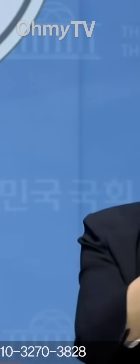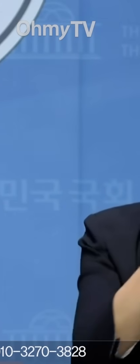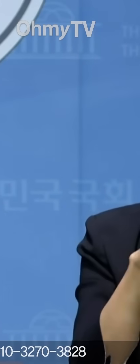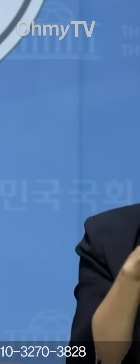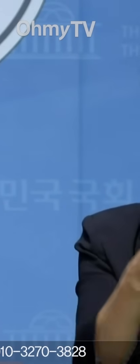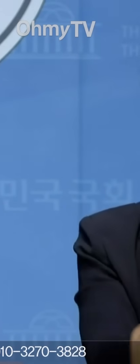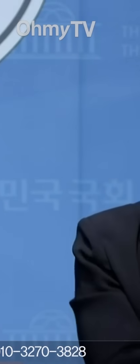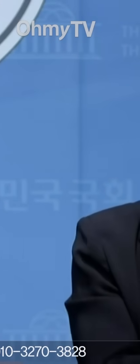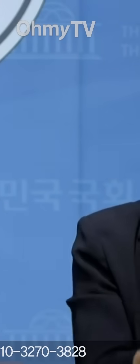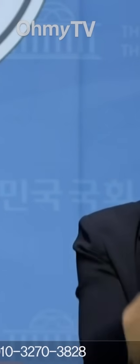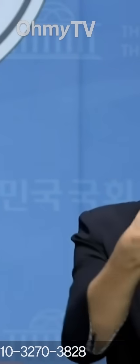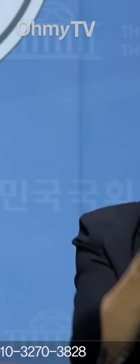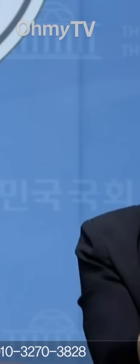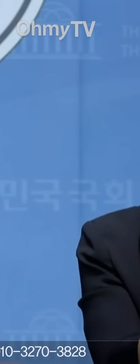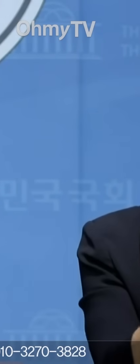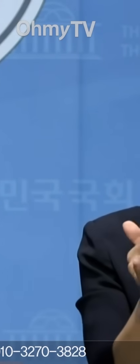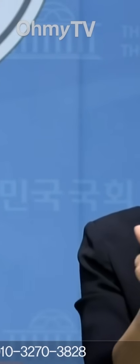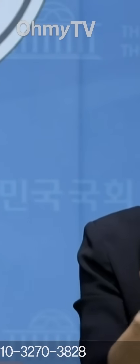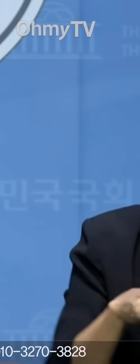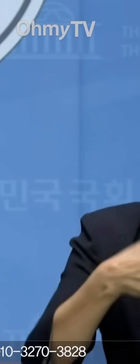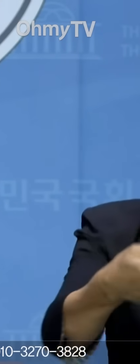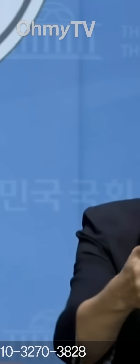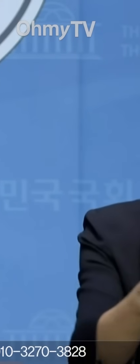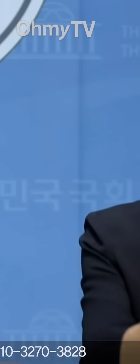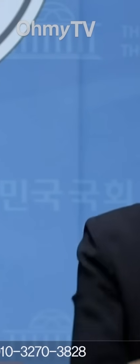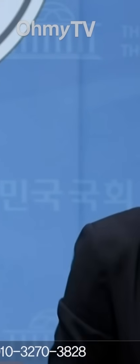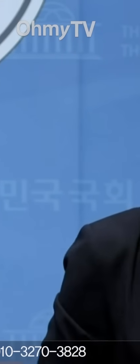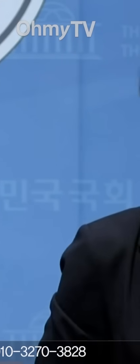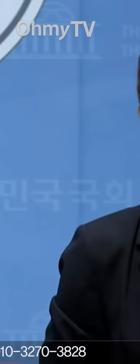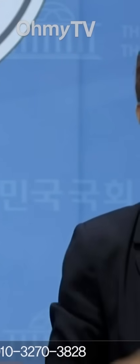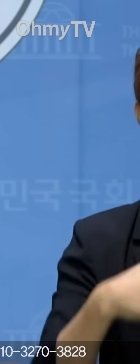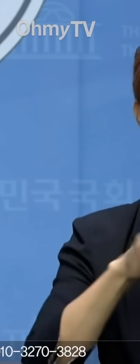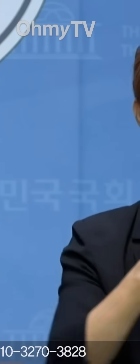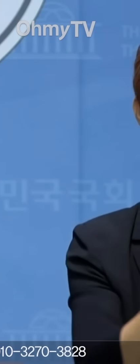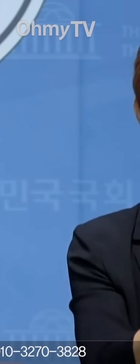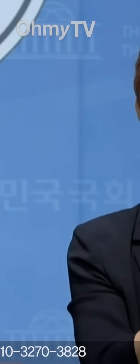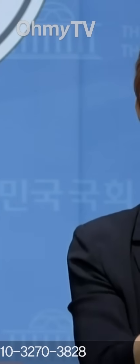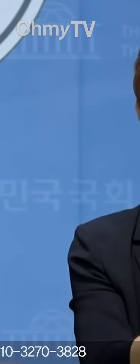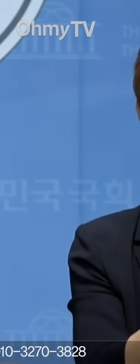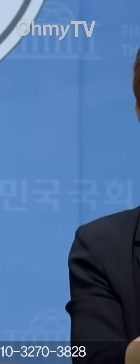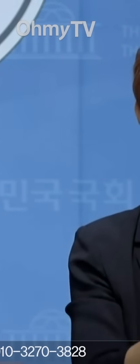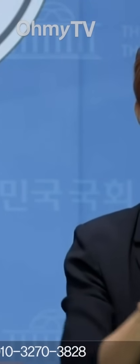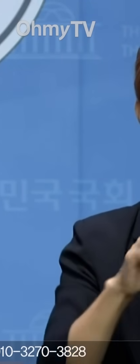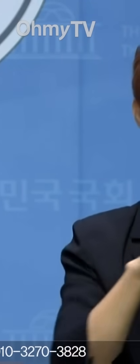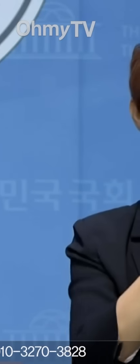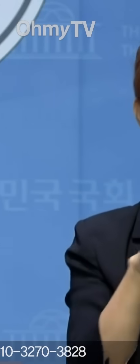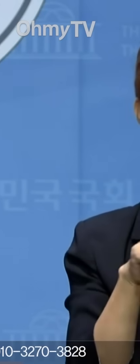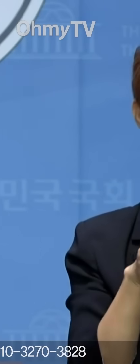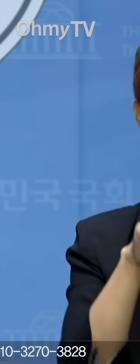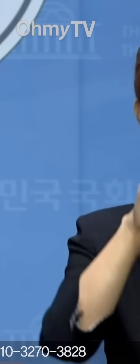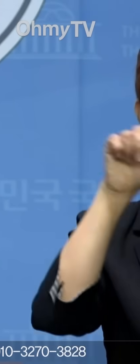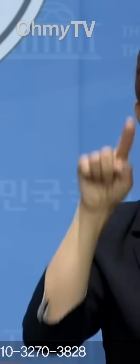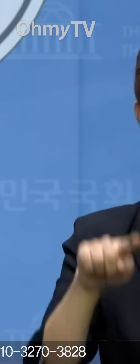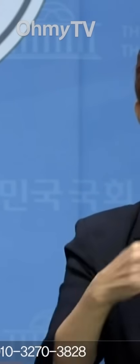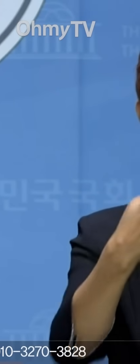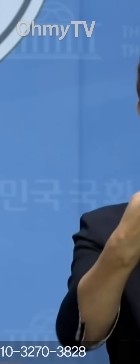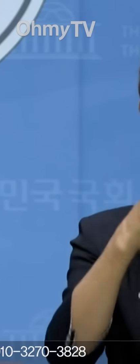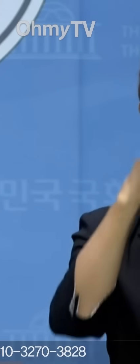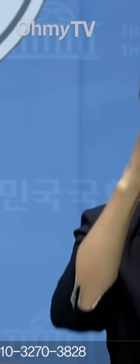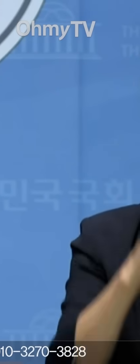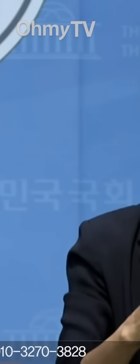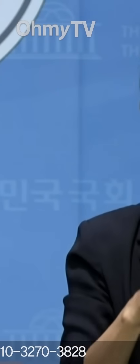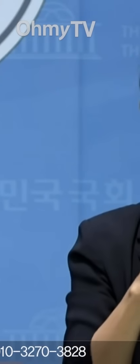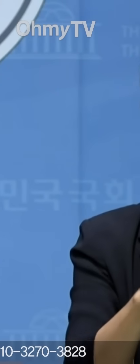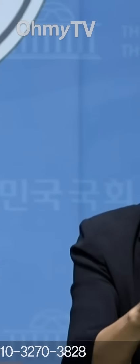요원도 참여했습니다. 그러나 2차 대회에 대한 국정원 보고서에는